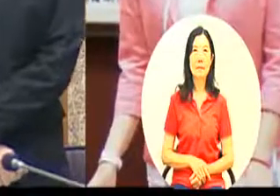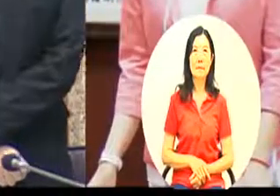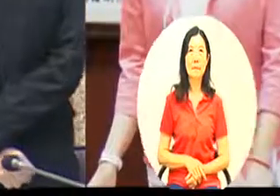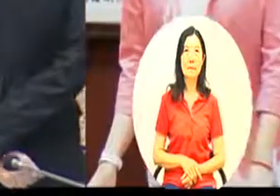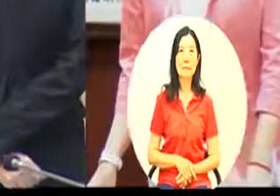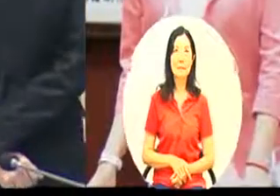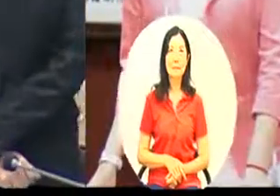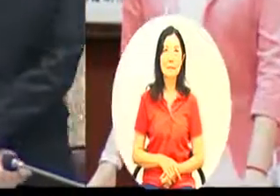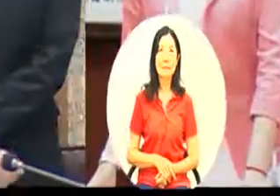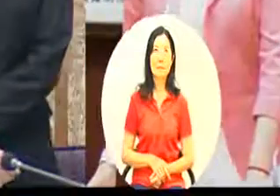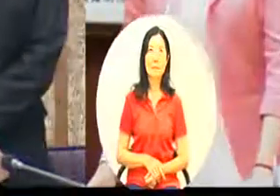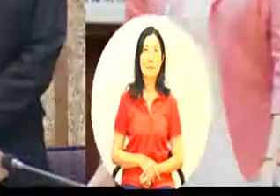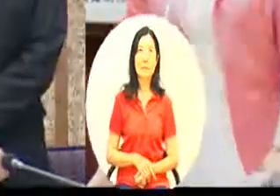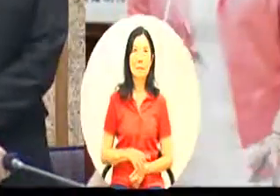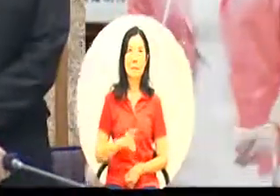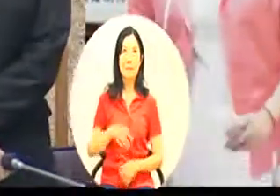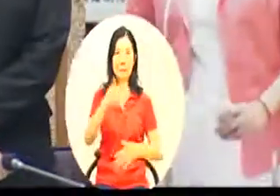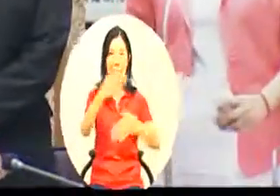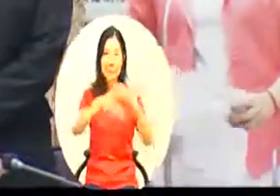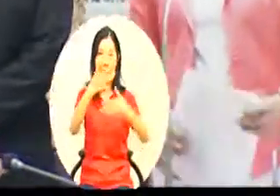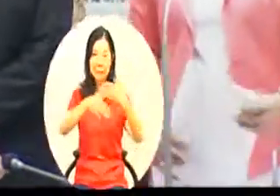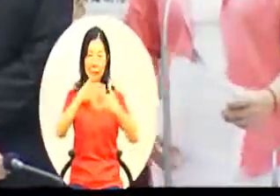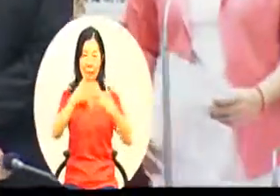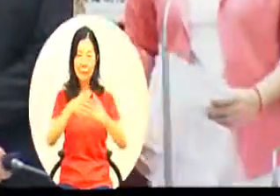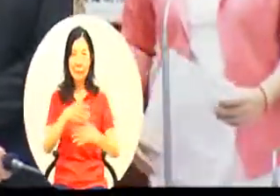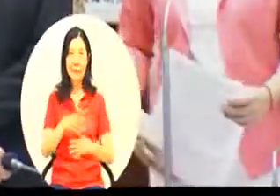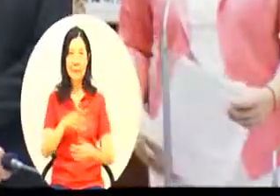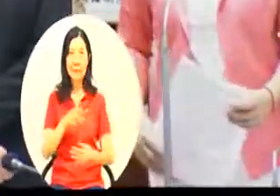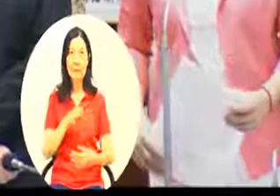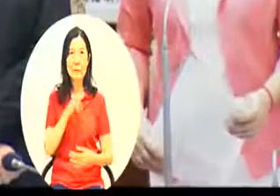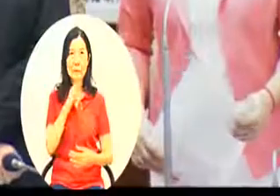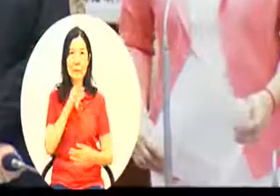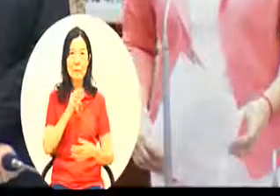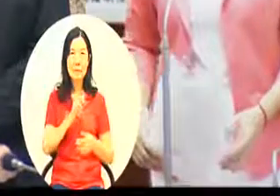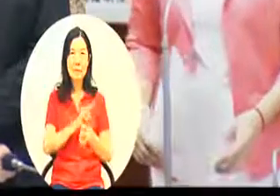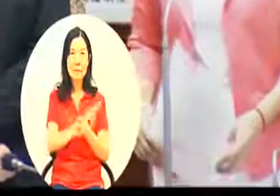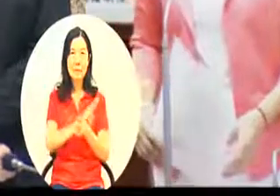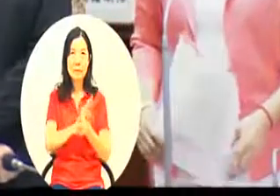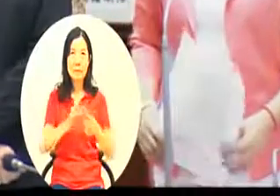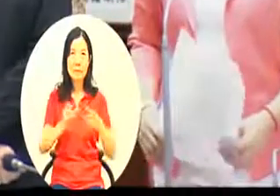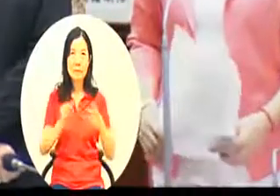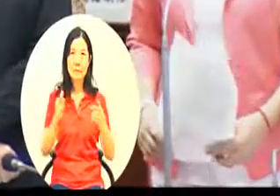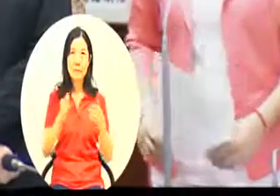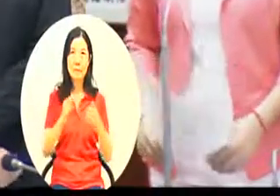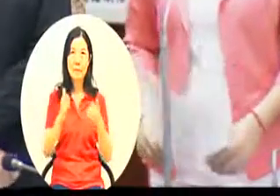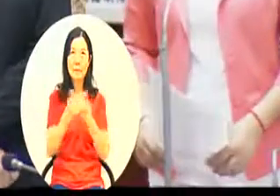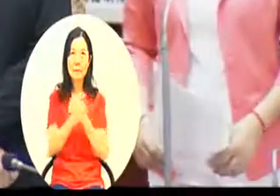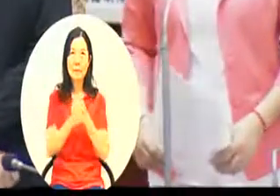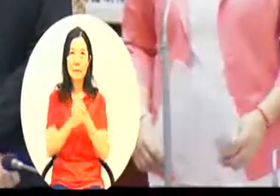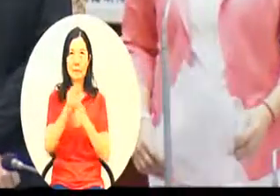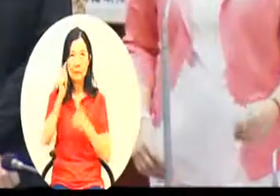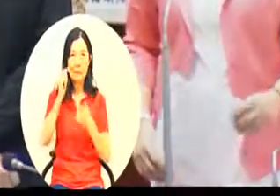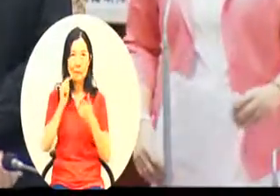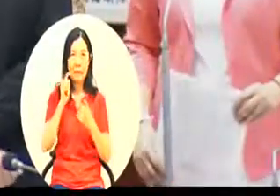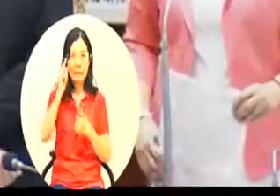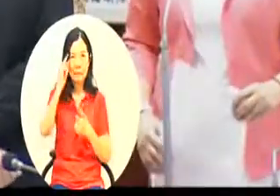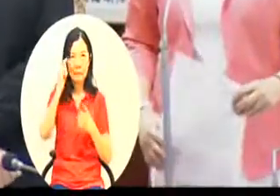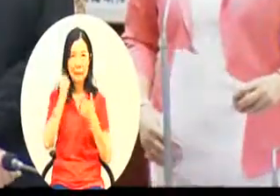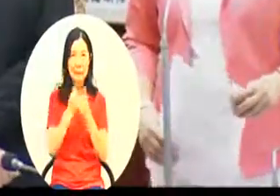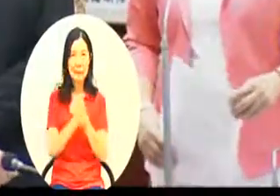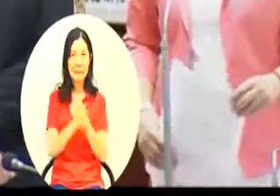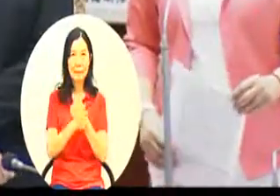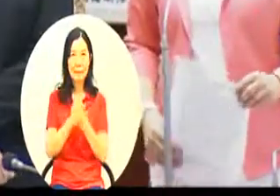好，那这个影片呢，身为在地的民意代表，每次看到这个影片，我真的